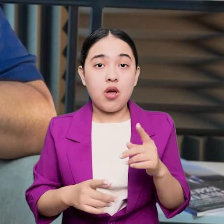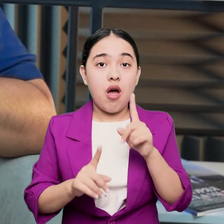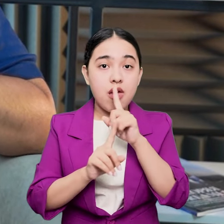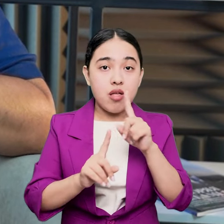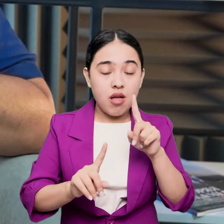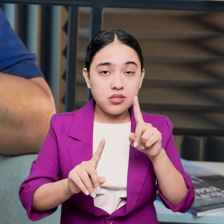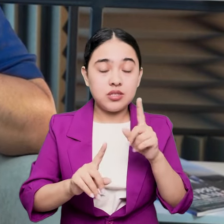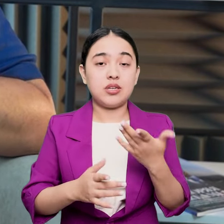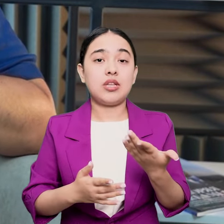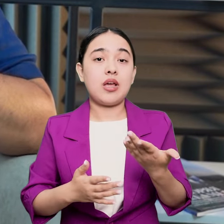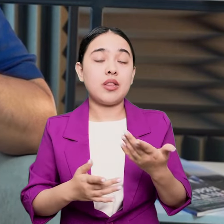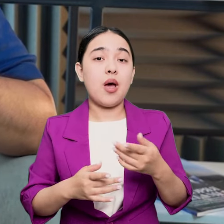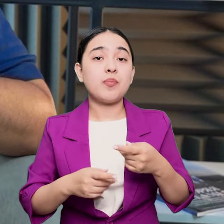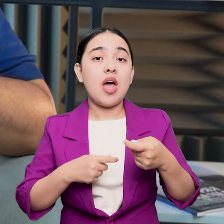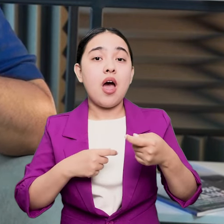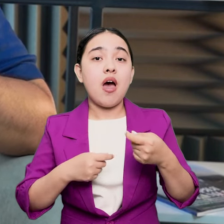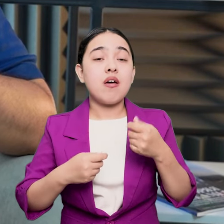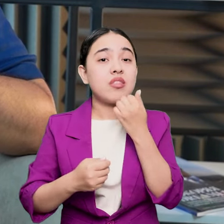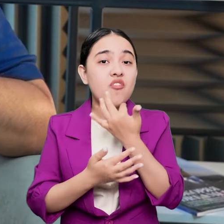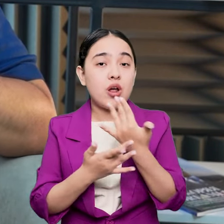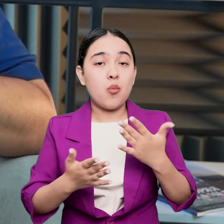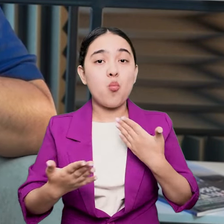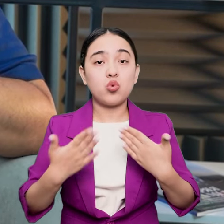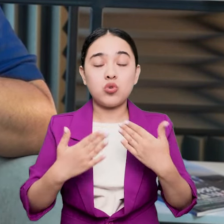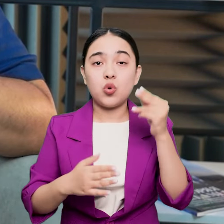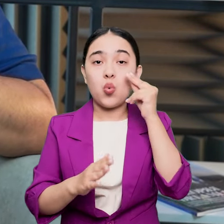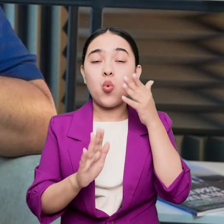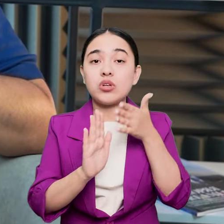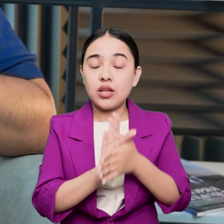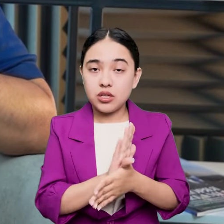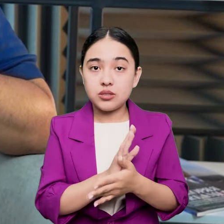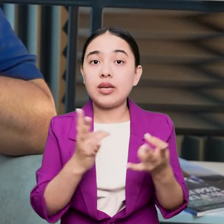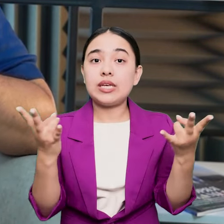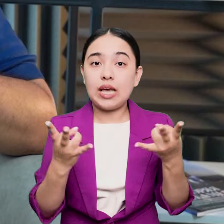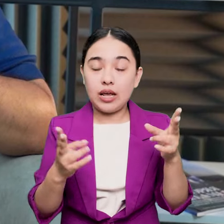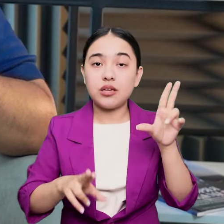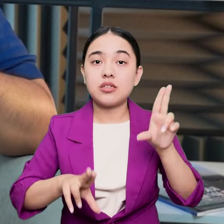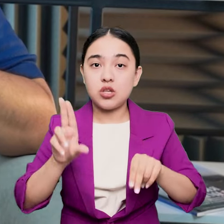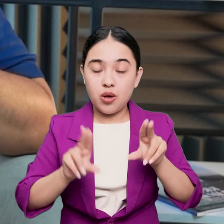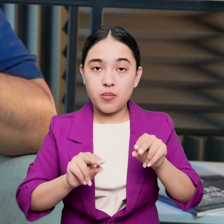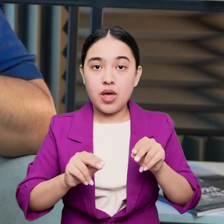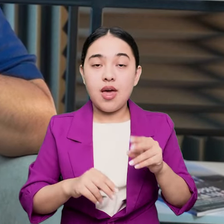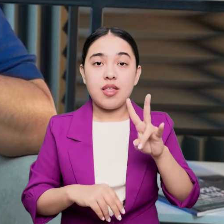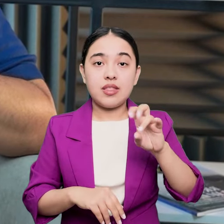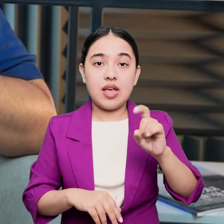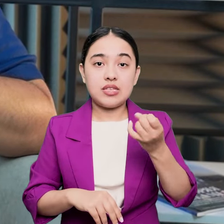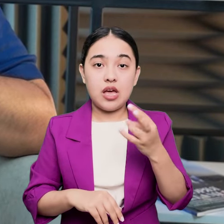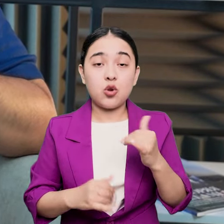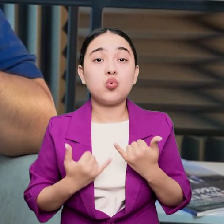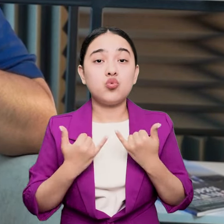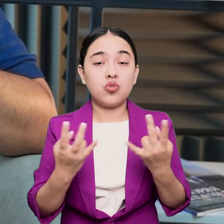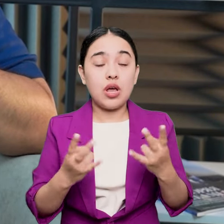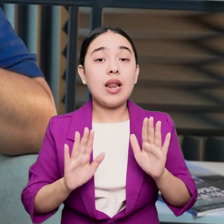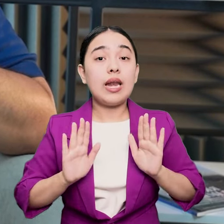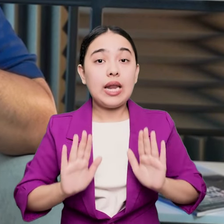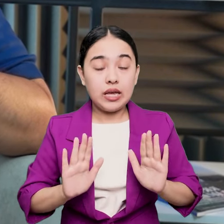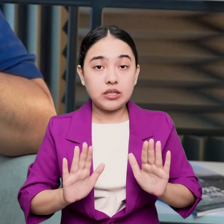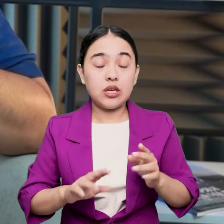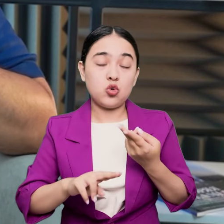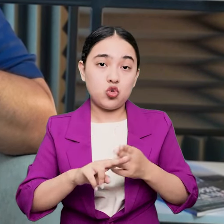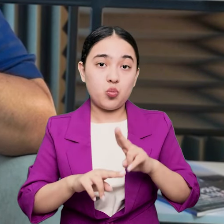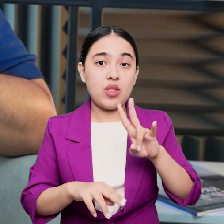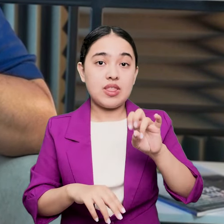elastikligini, tovarga bo'lgan munosabatni o'rganishimiz kerak hisoblanadi. Nazariya biz uchun kerak, lekin